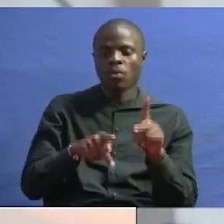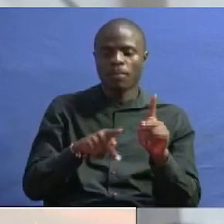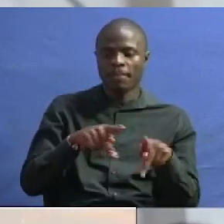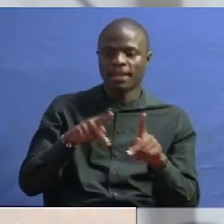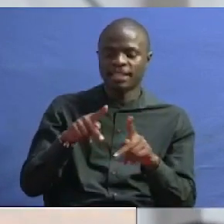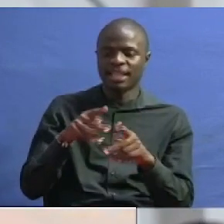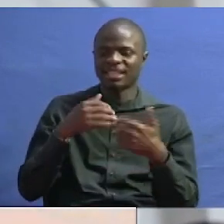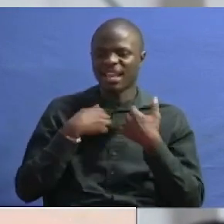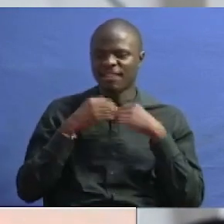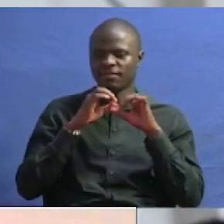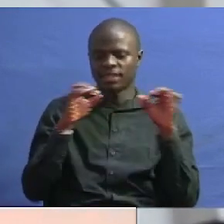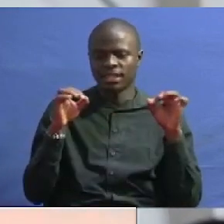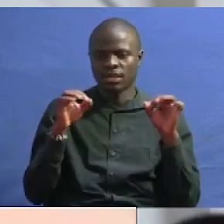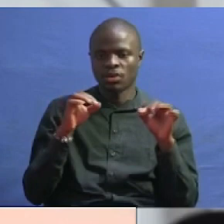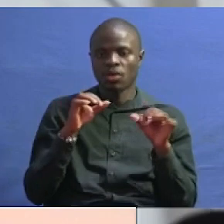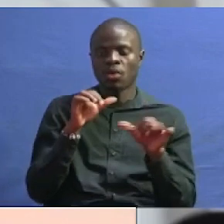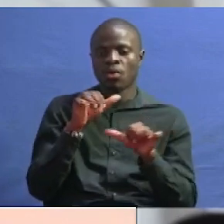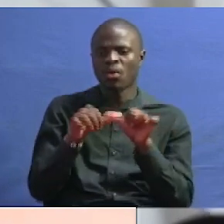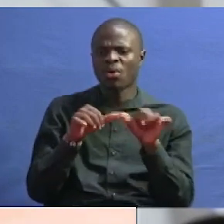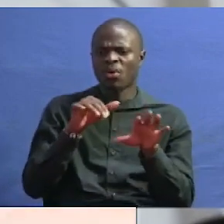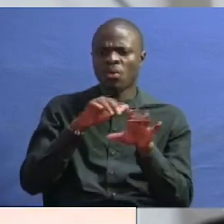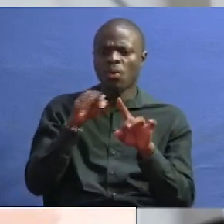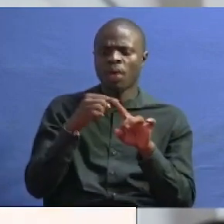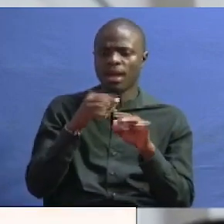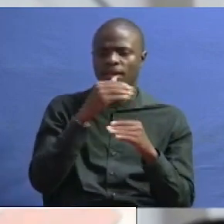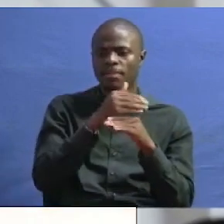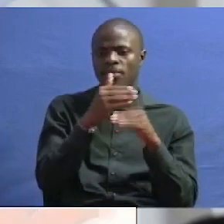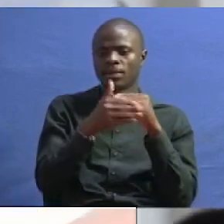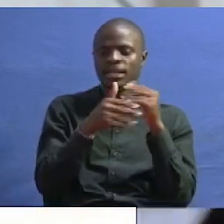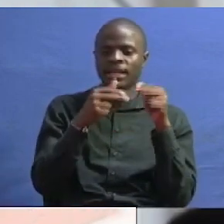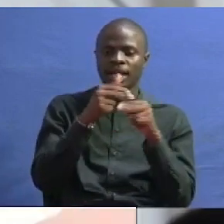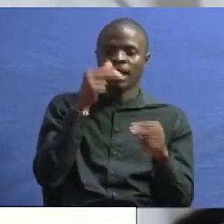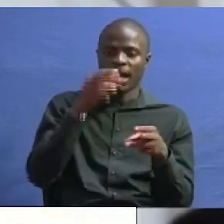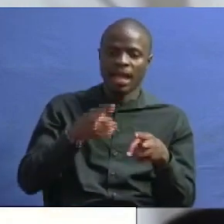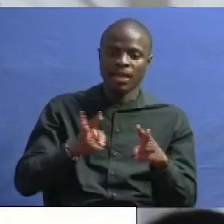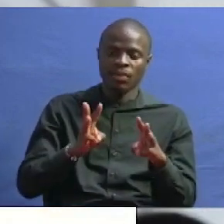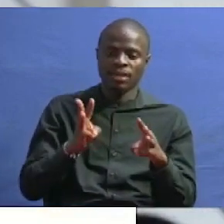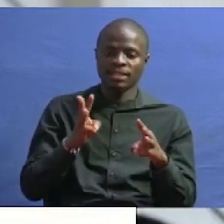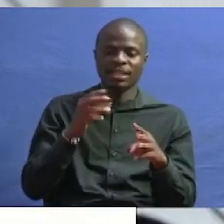Ni kama wakijenga barabara especially highways hawakumbuki